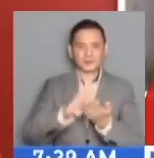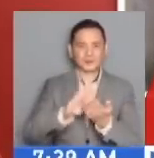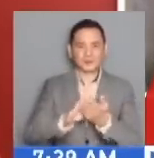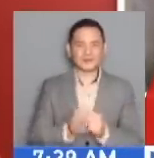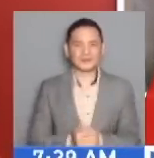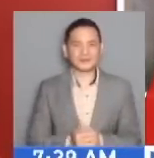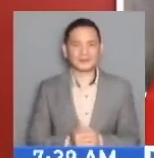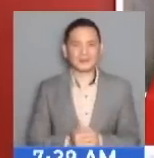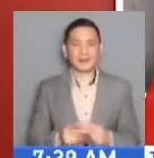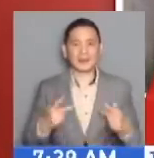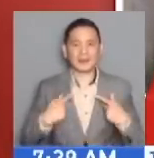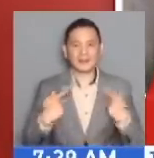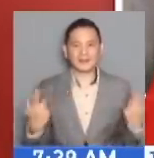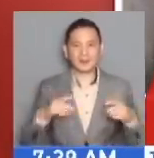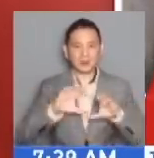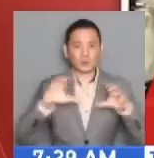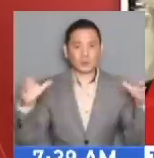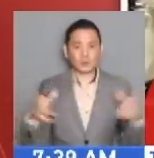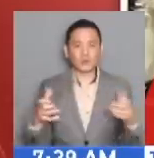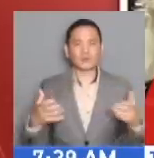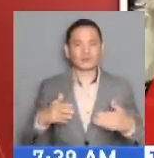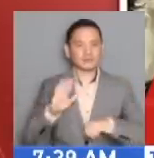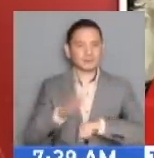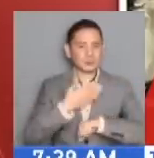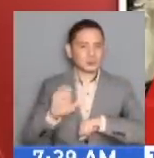Group ng paaralan bilang pasasalamat.